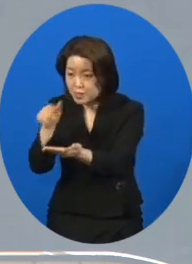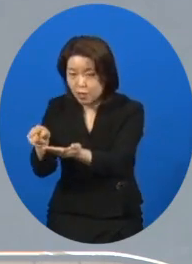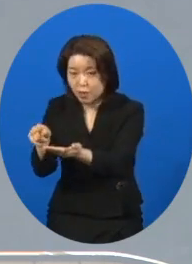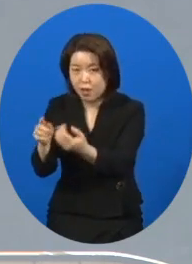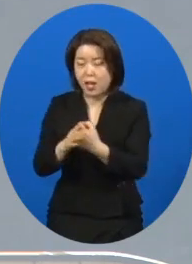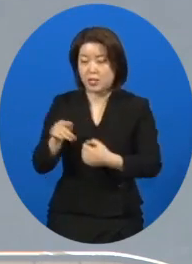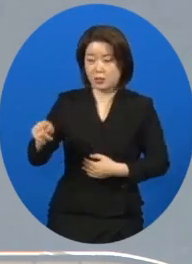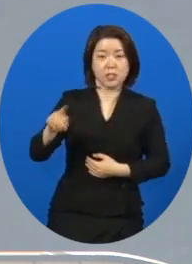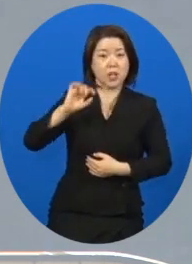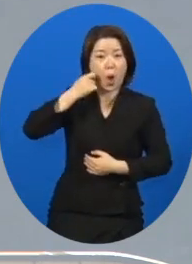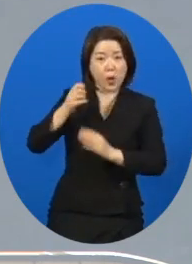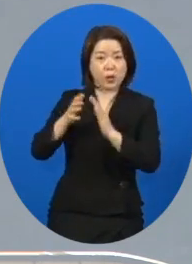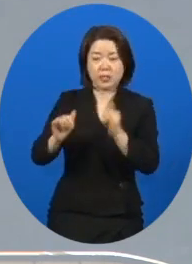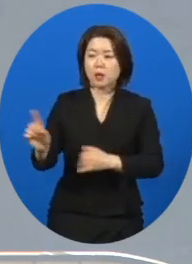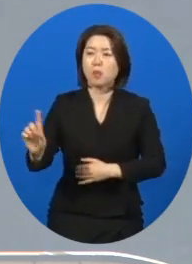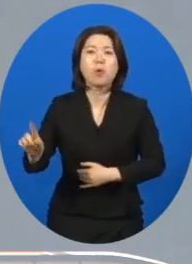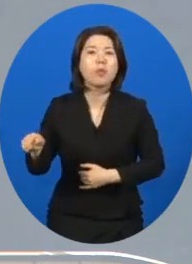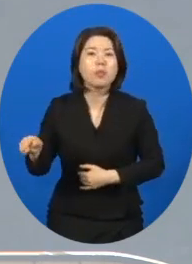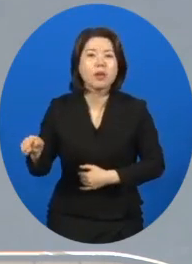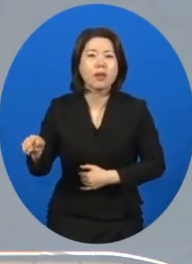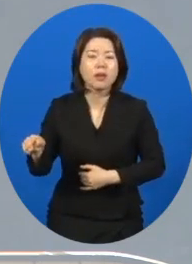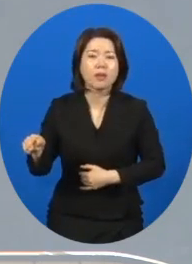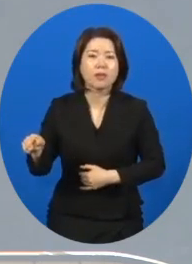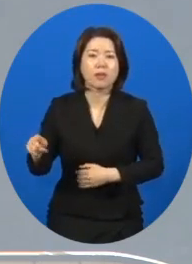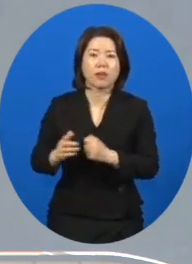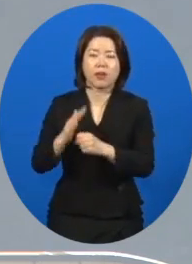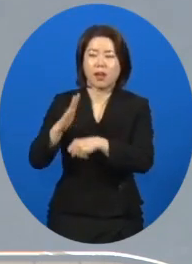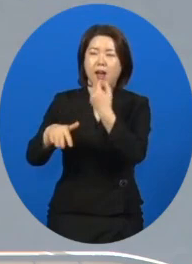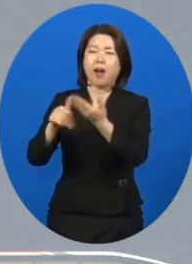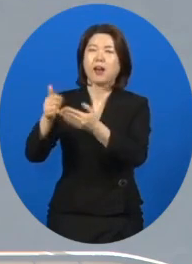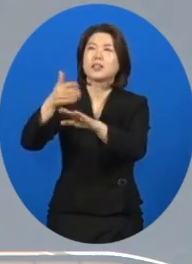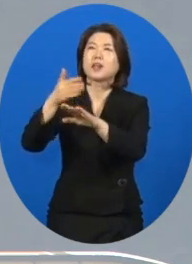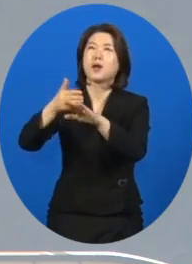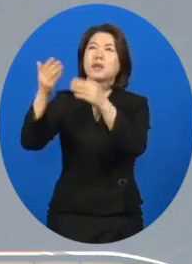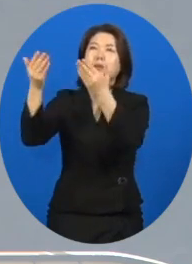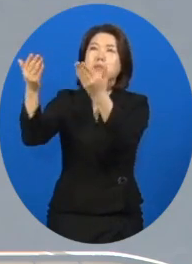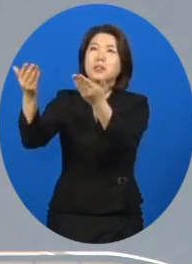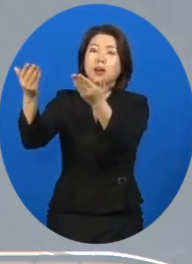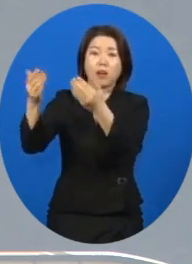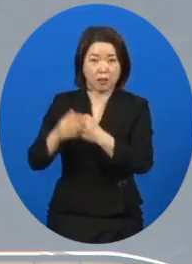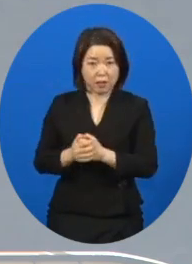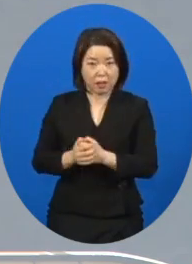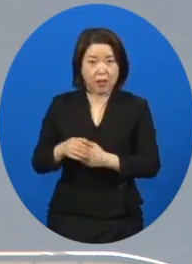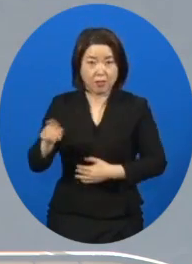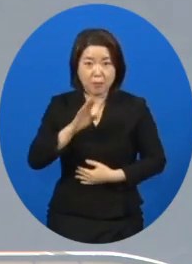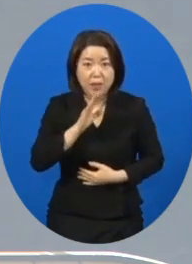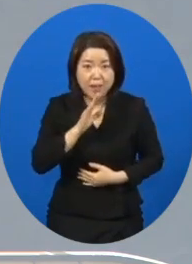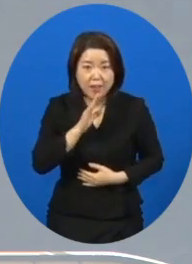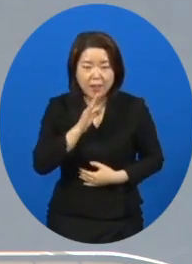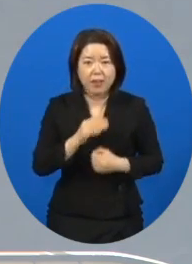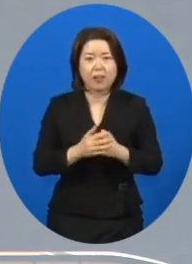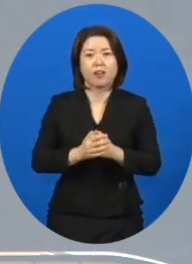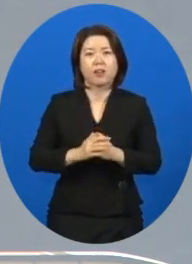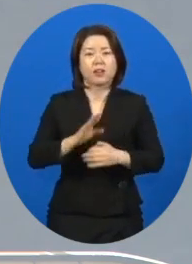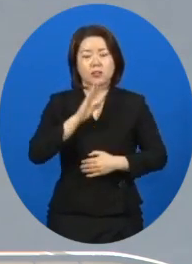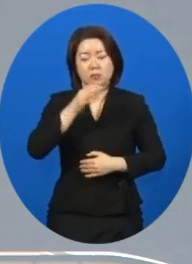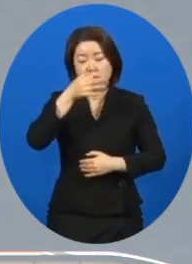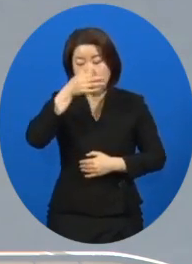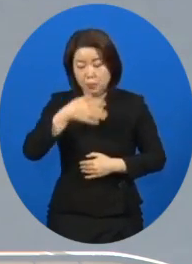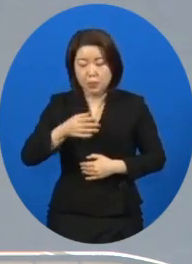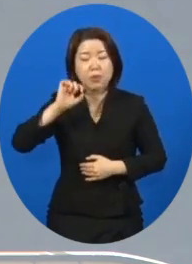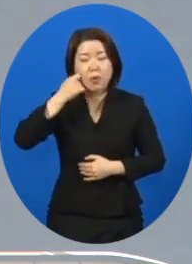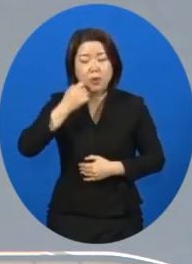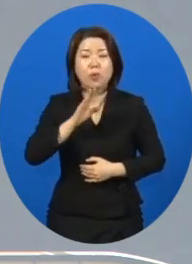그러면 그 어려운 사람은 어떻게 해요? 하나님 감사합니다. 그죠? 참 힘들고